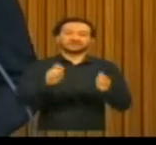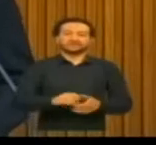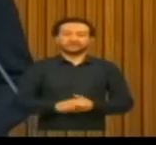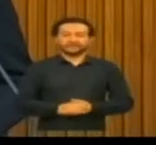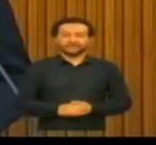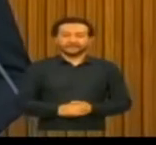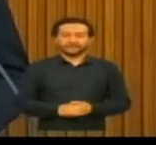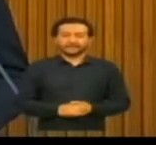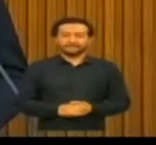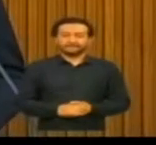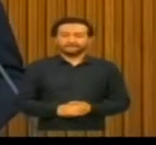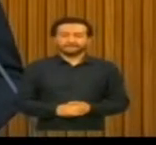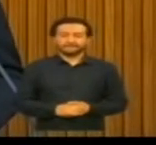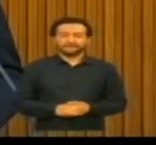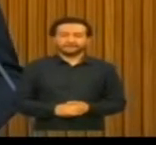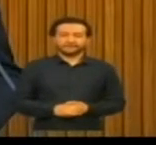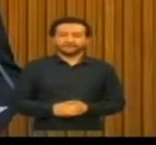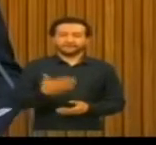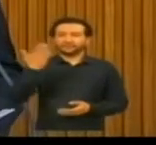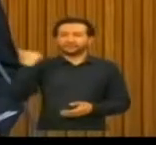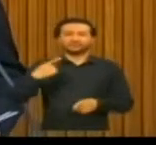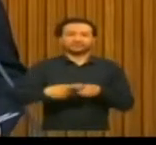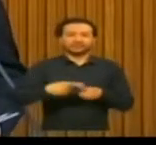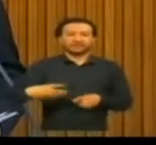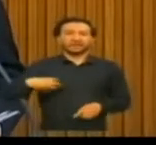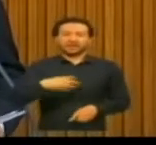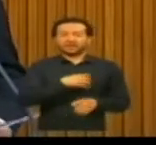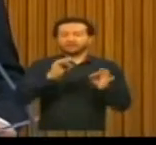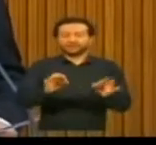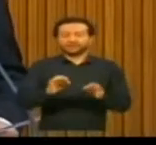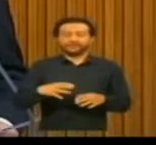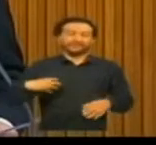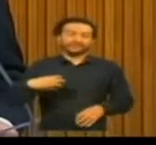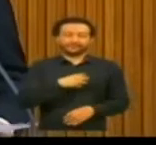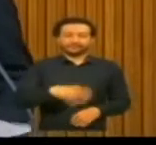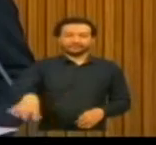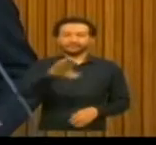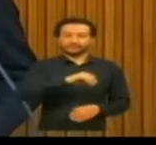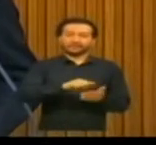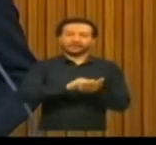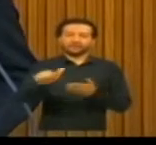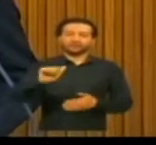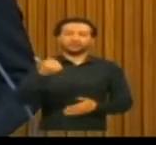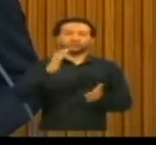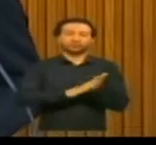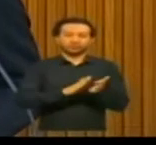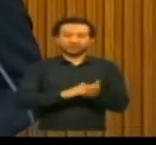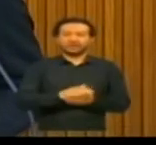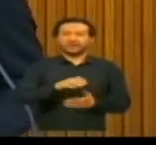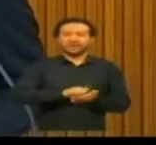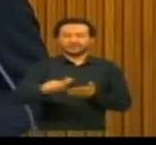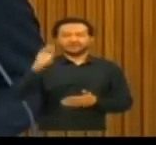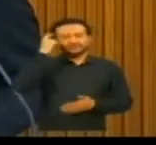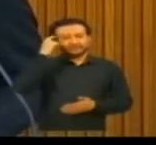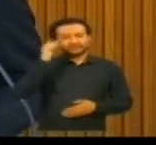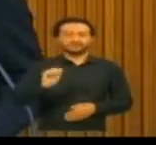edeceksiniz. Değerli arkadaşlarım, geçer pazar anneler günüydü. Anneler hepimizin kutsalı, hepimizin baş tacı